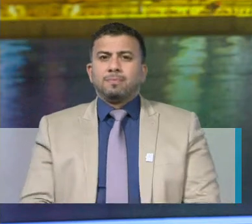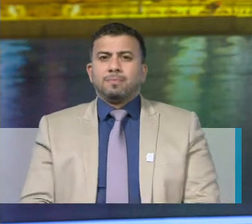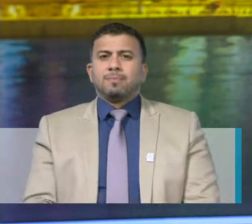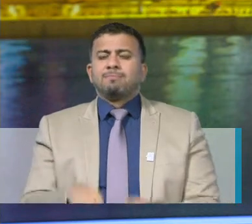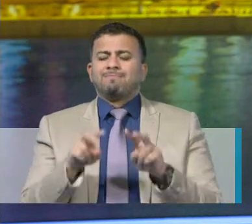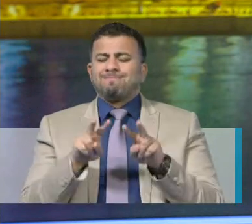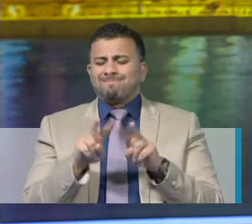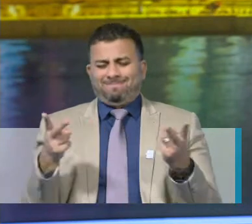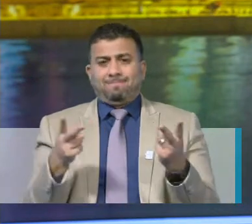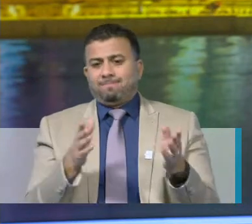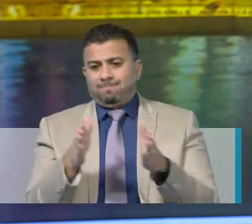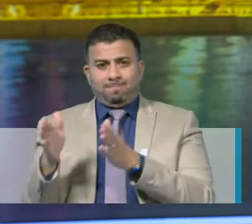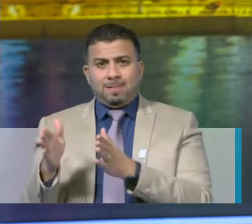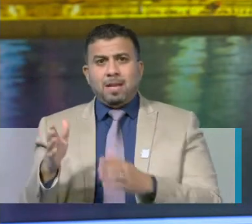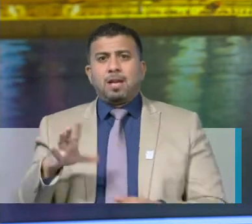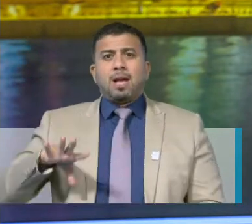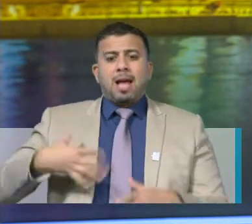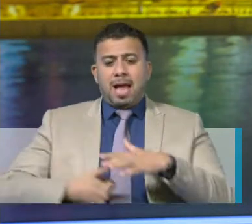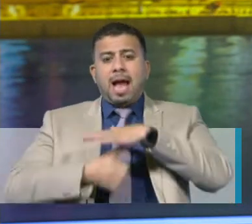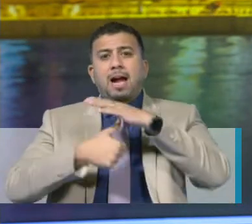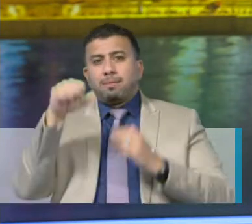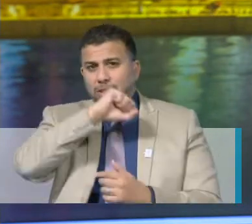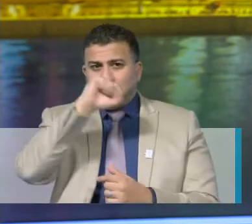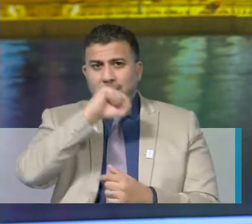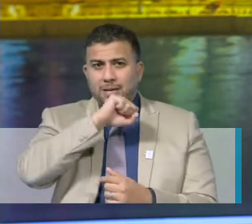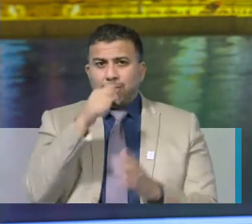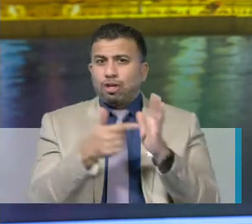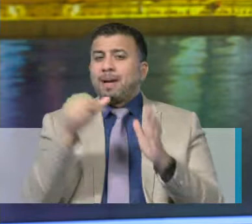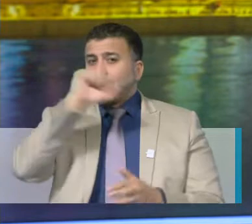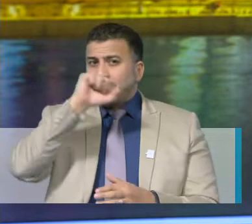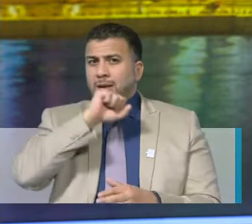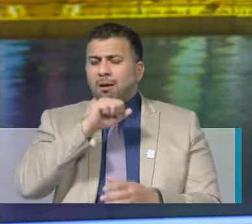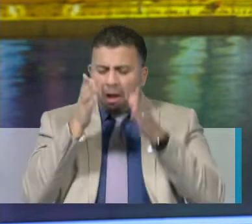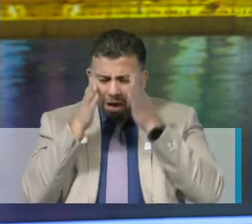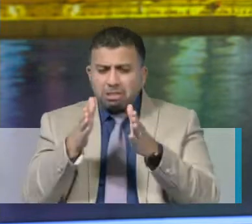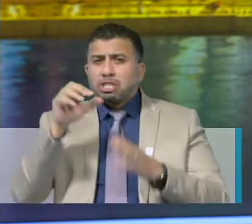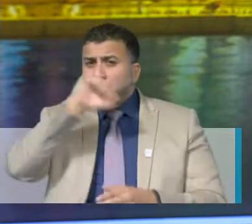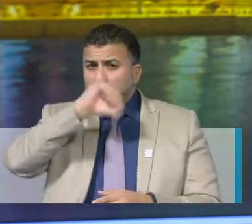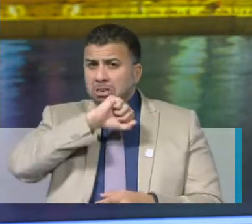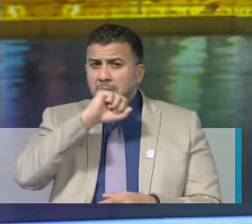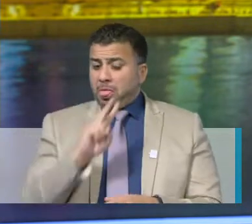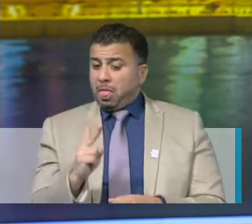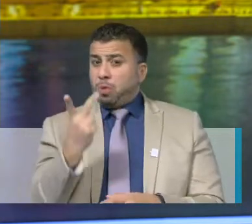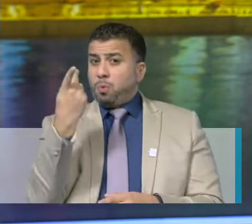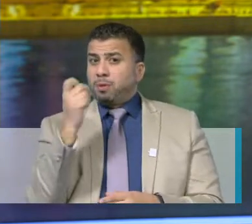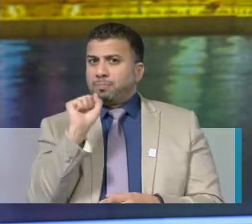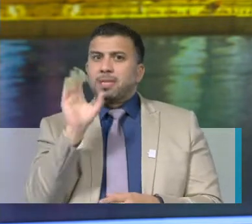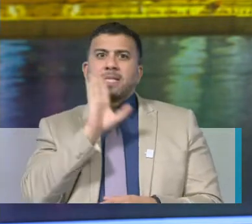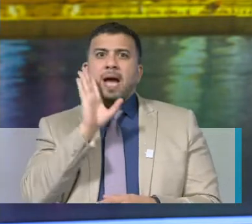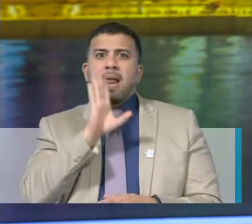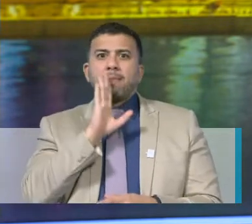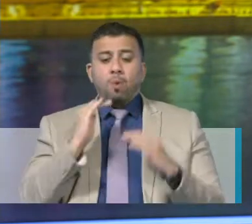في سياق مختلف، أكد صاحب السمو حاكم الشارقة رئيس جامعة الشارقة حرص الإمارة على تطوير المنظومة